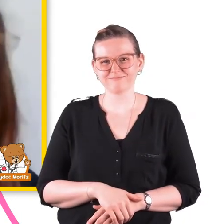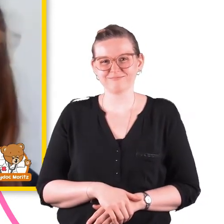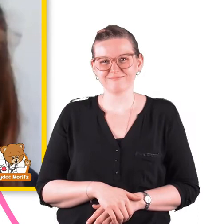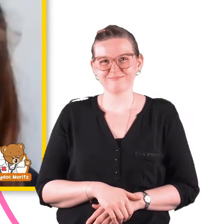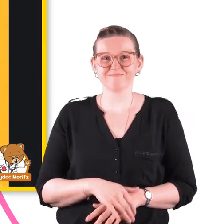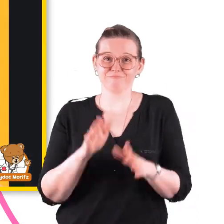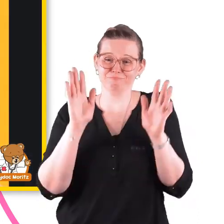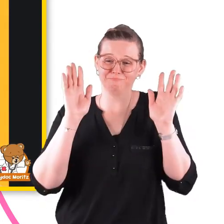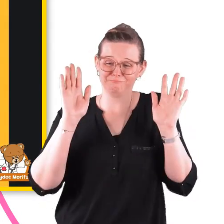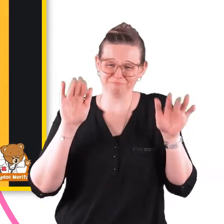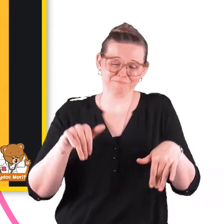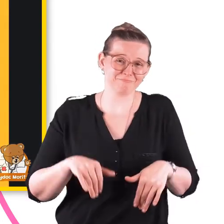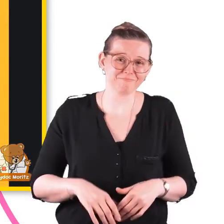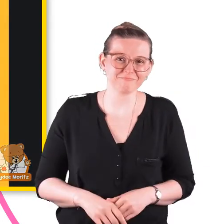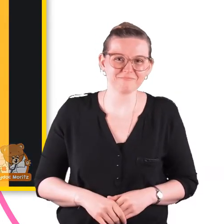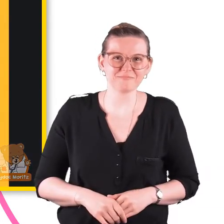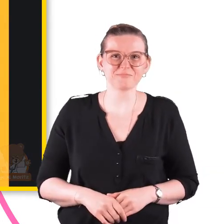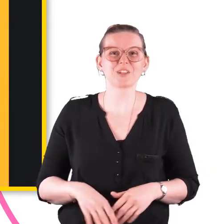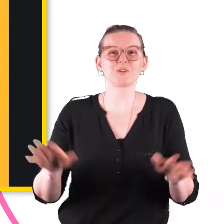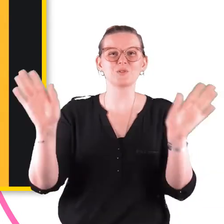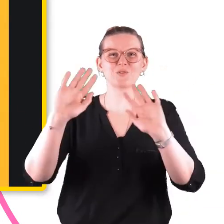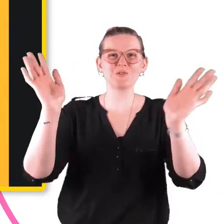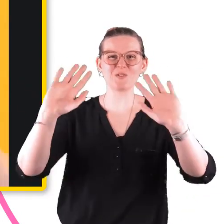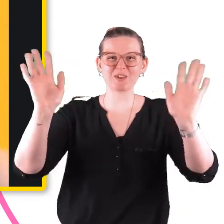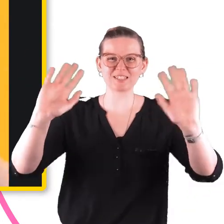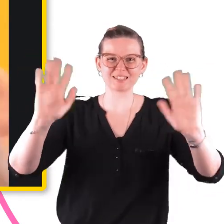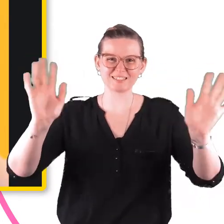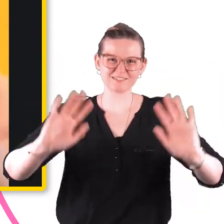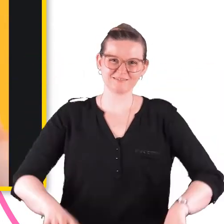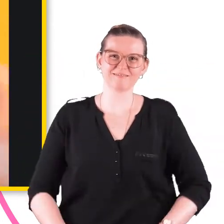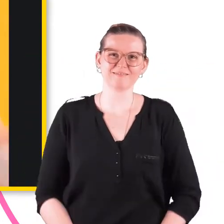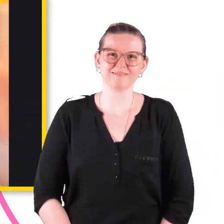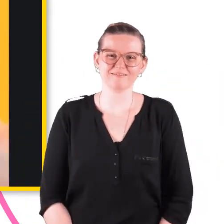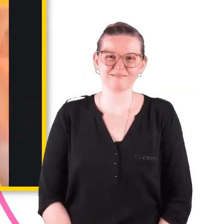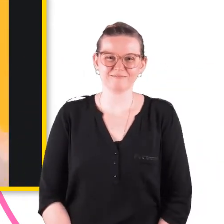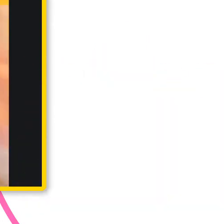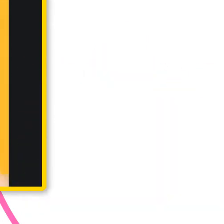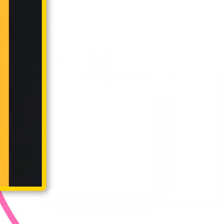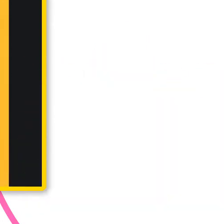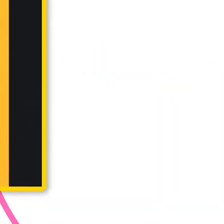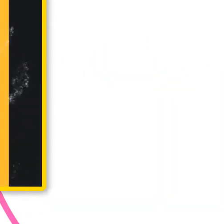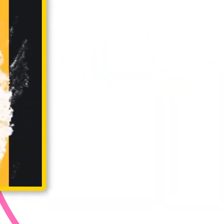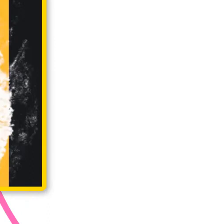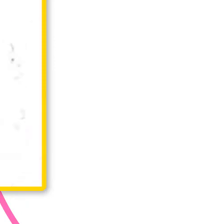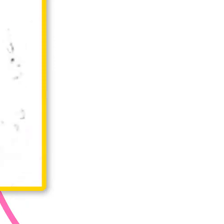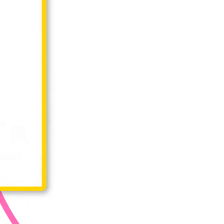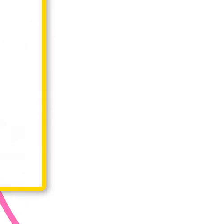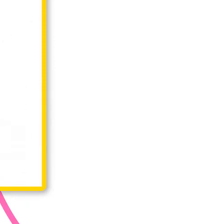Na dann. Ciao.